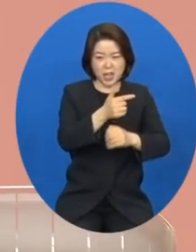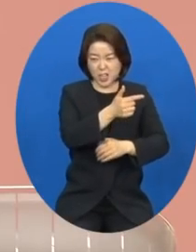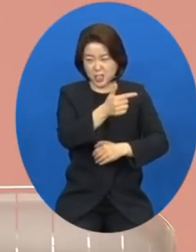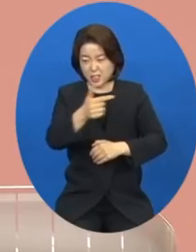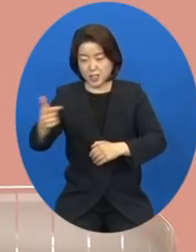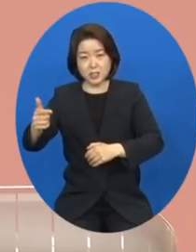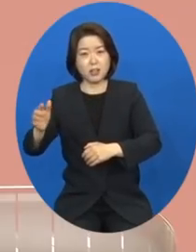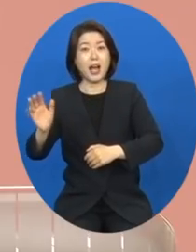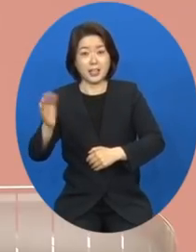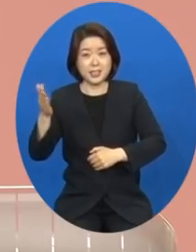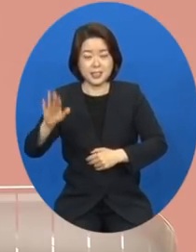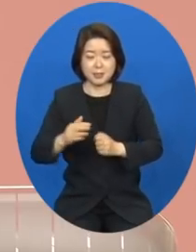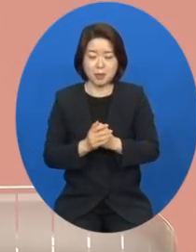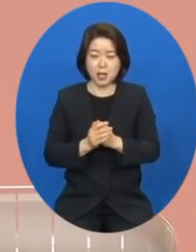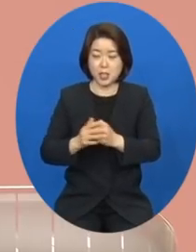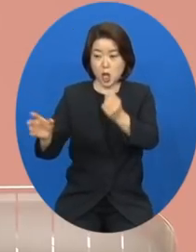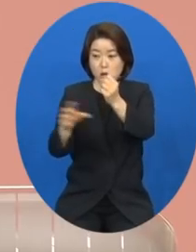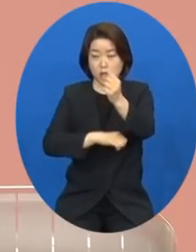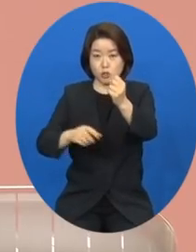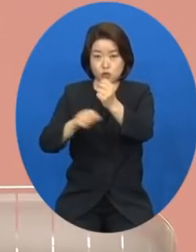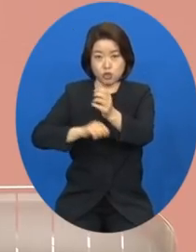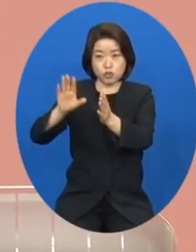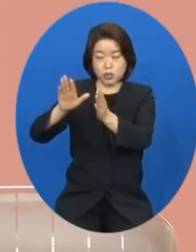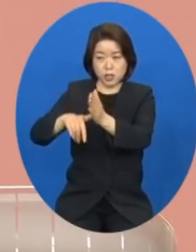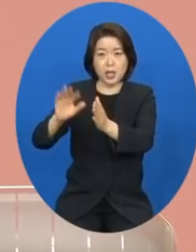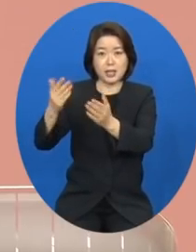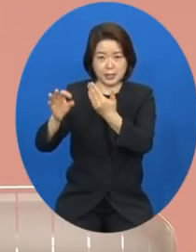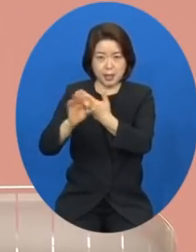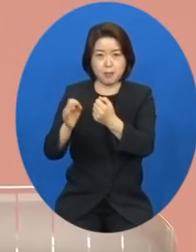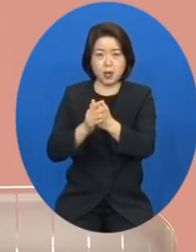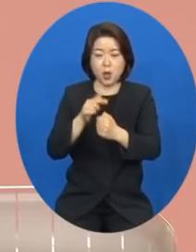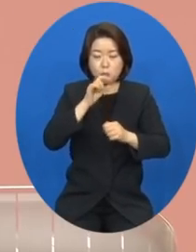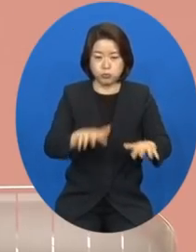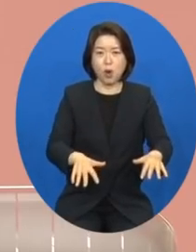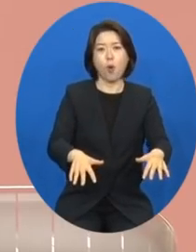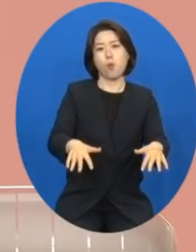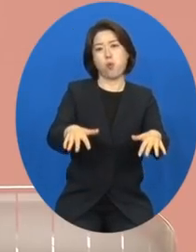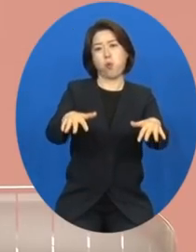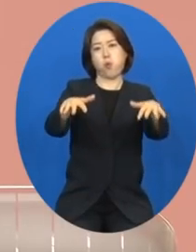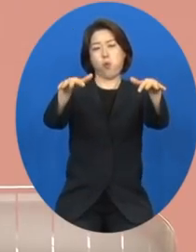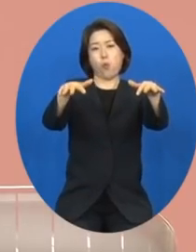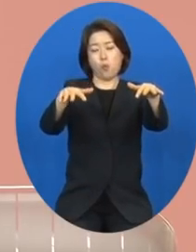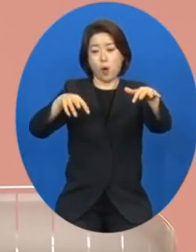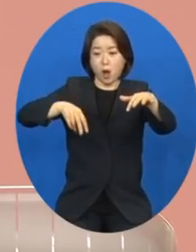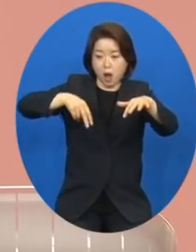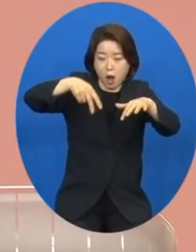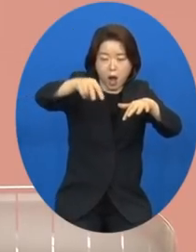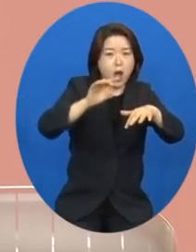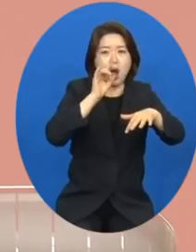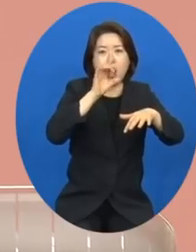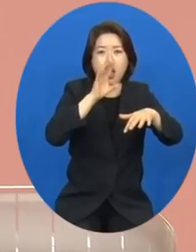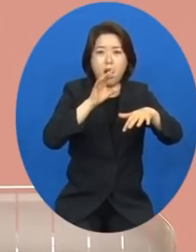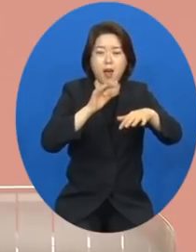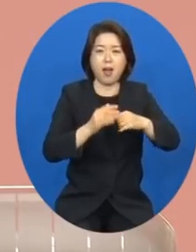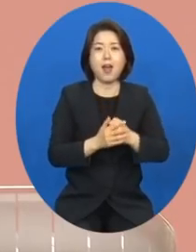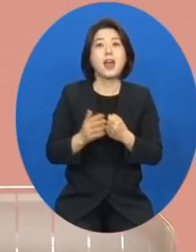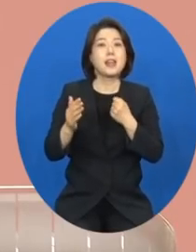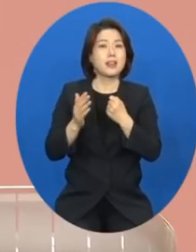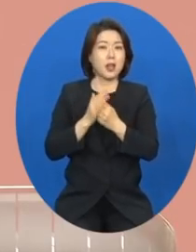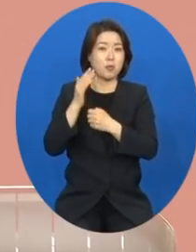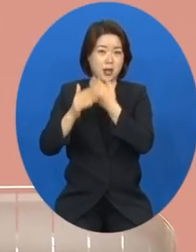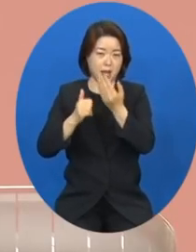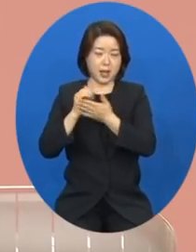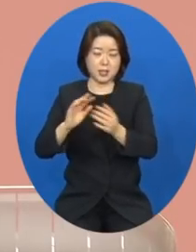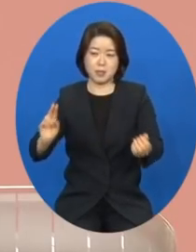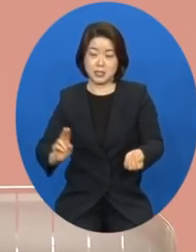그렇지만 추수 때가 되면 그 당시에 물을 물이 차오르기 때문에 건널 수가 없었던 것 같아요 그 산하 님이 정말